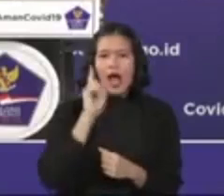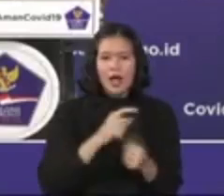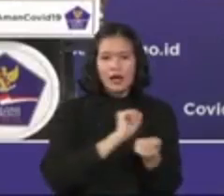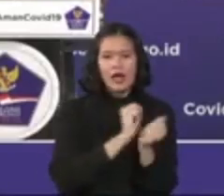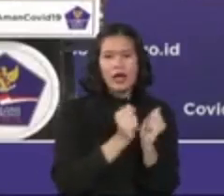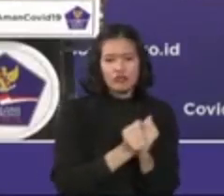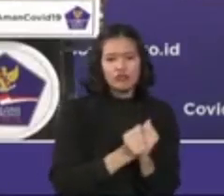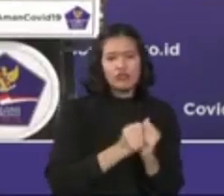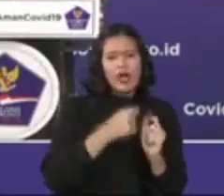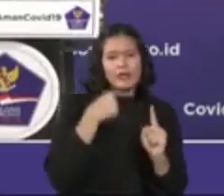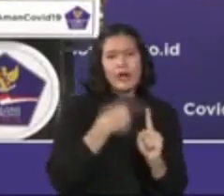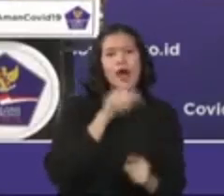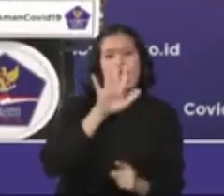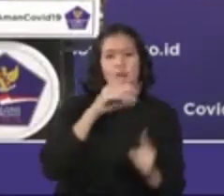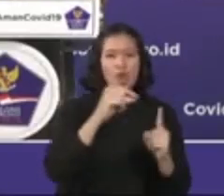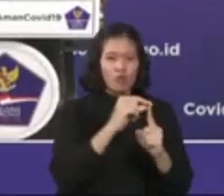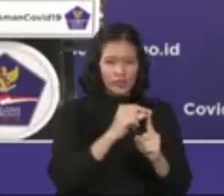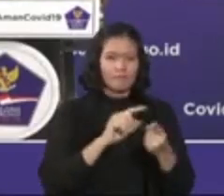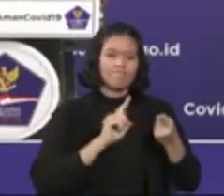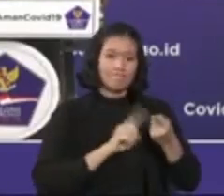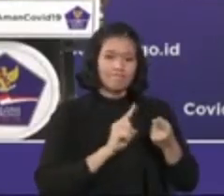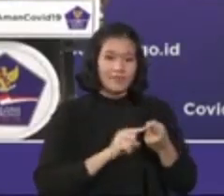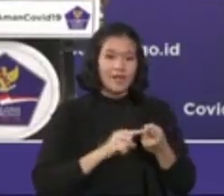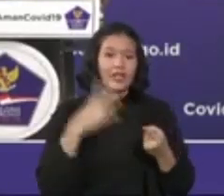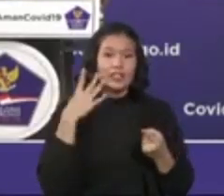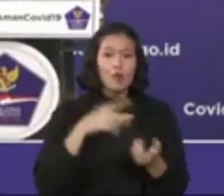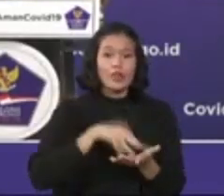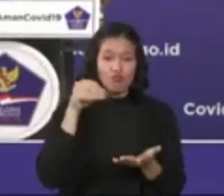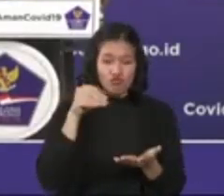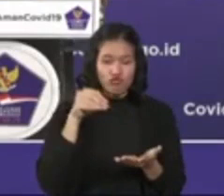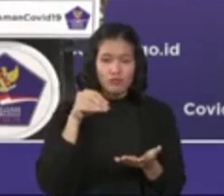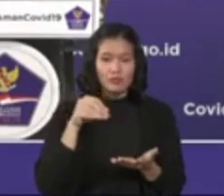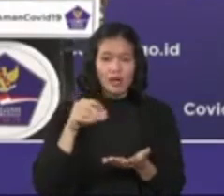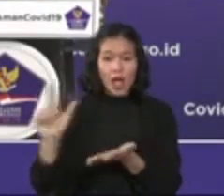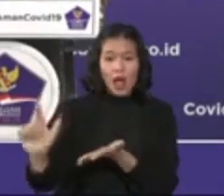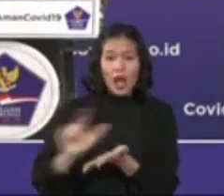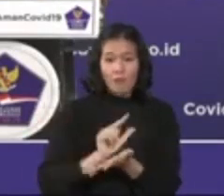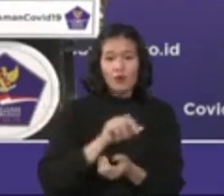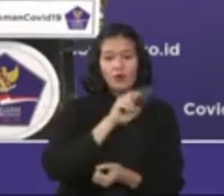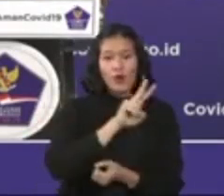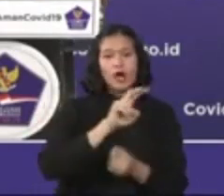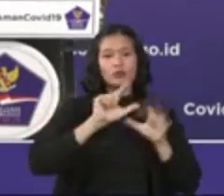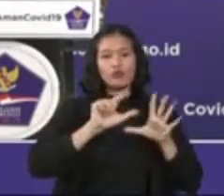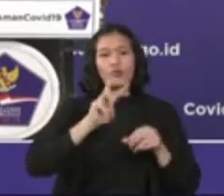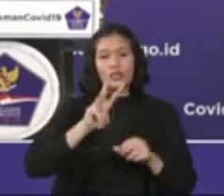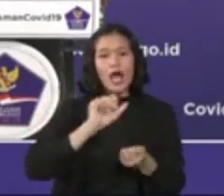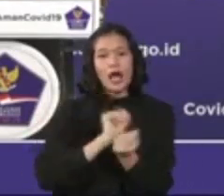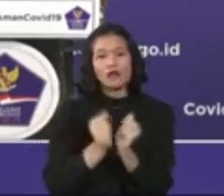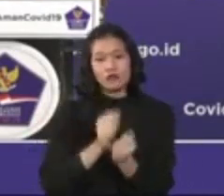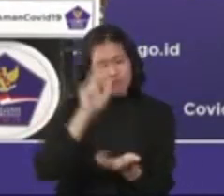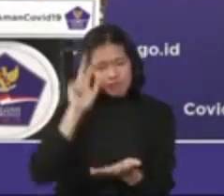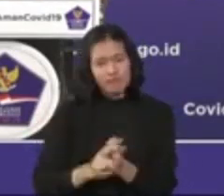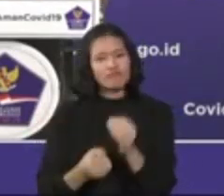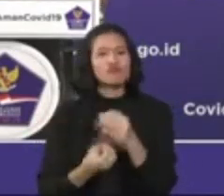penambahan di 5 provinsi. Yang pertama adalah Jawa Timur. Hari ini melaporkan 273 kasus